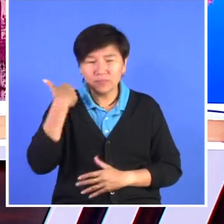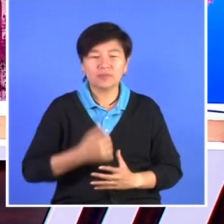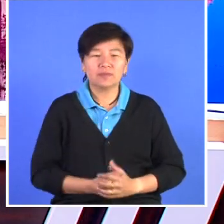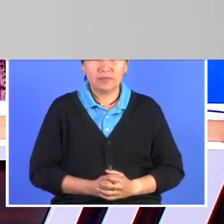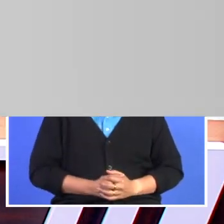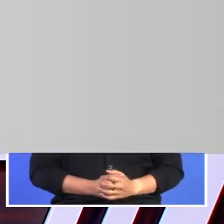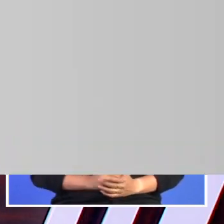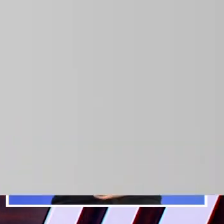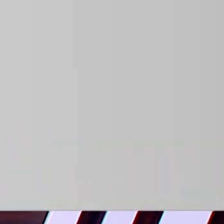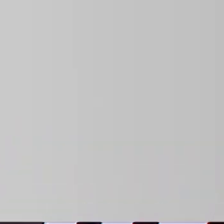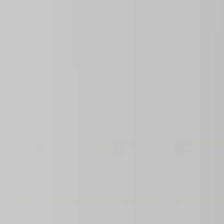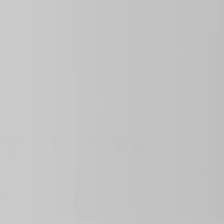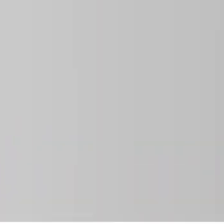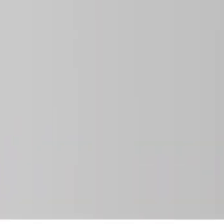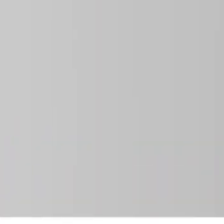อาหาร